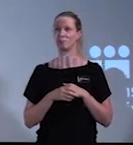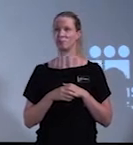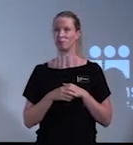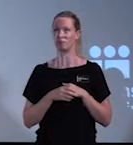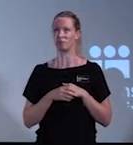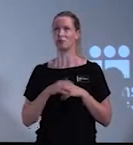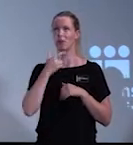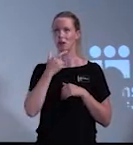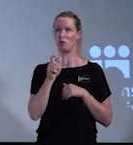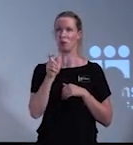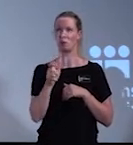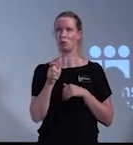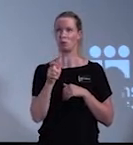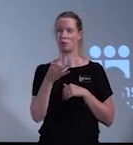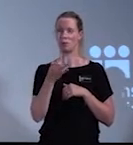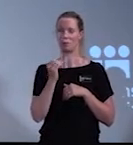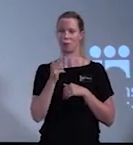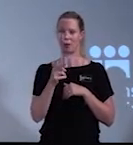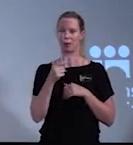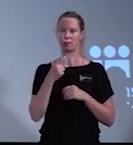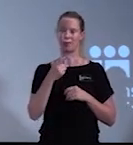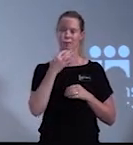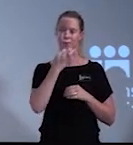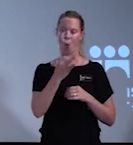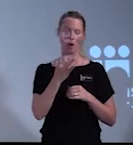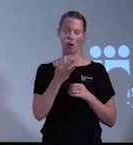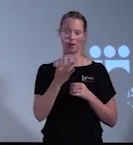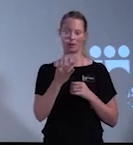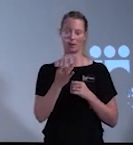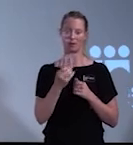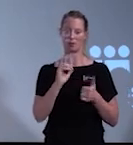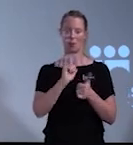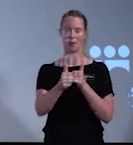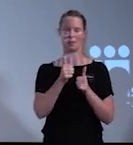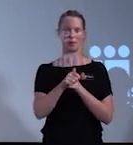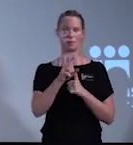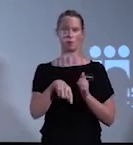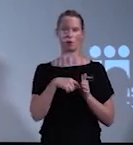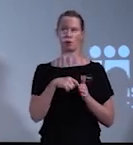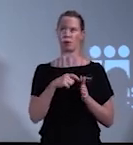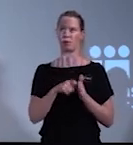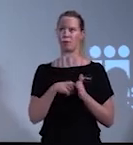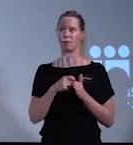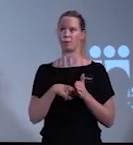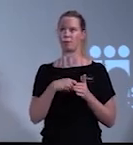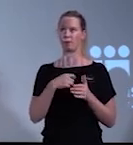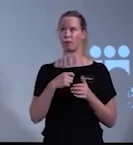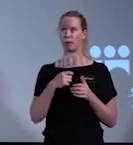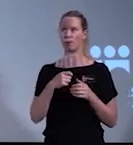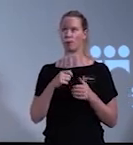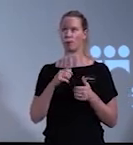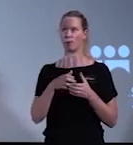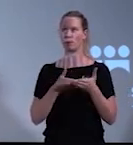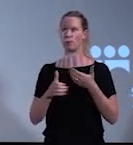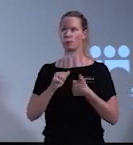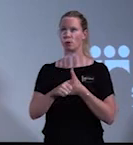För ordet. Och då vill jag bara tydliggöra att den här frågan tänker jag inte ställa som representant för film- och tv-branschens samarbetskommitté. Den här frågan ställer jag